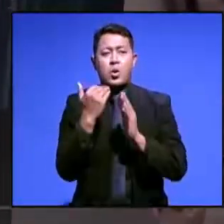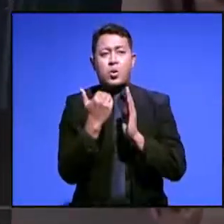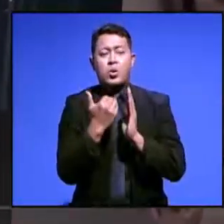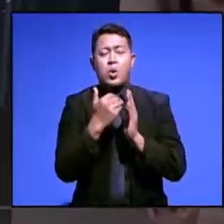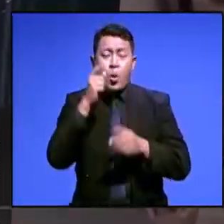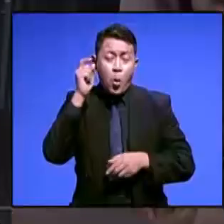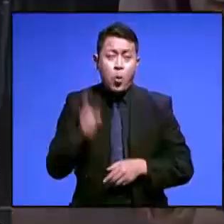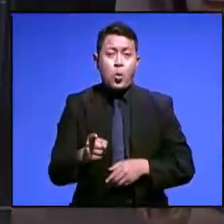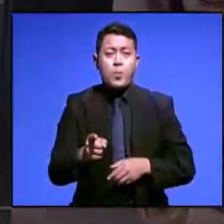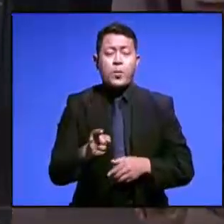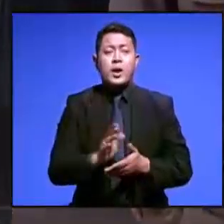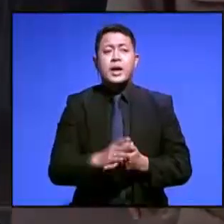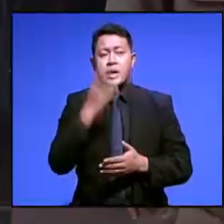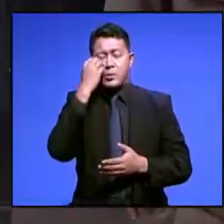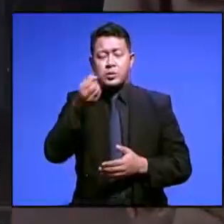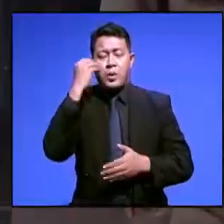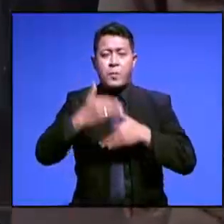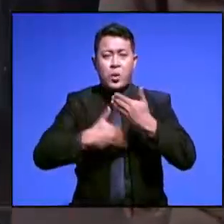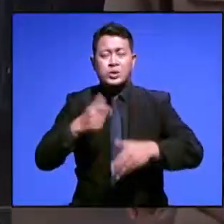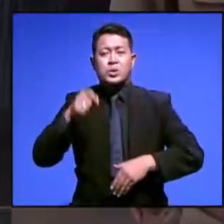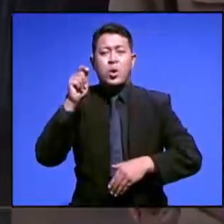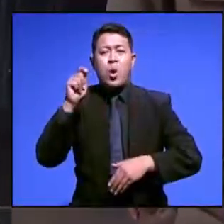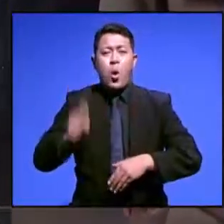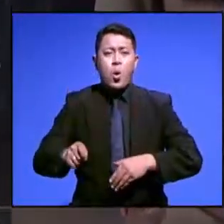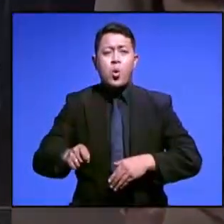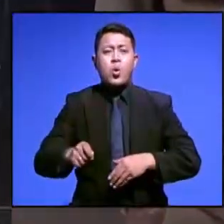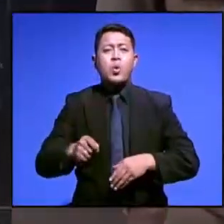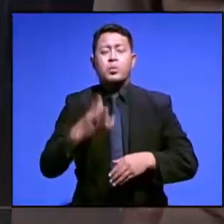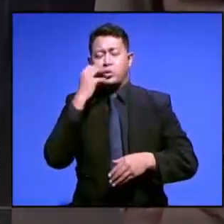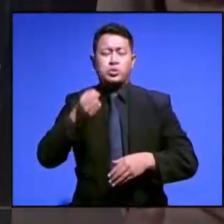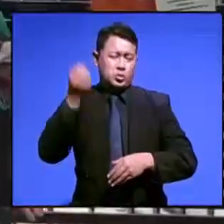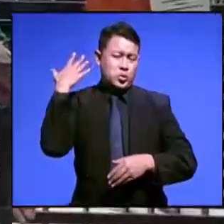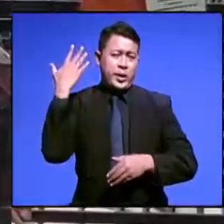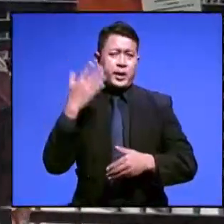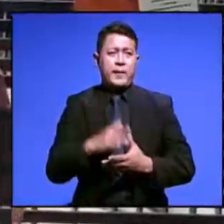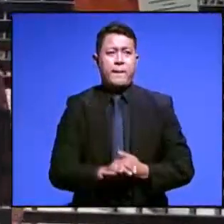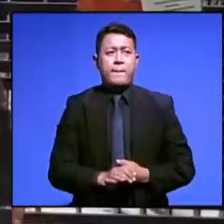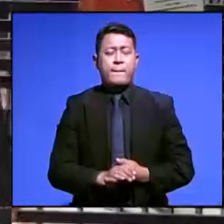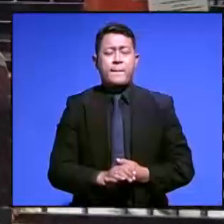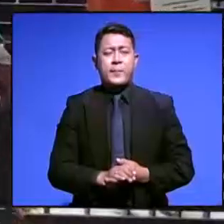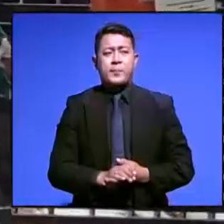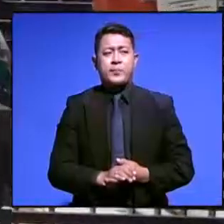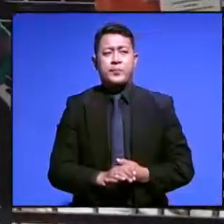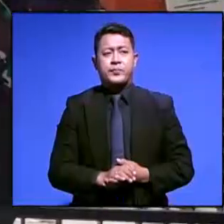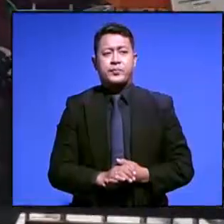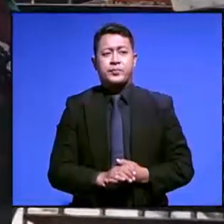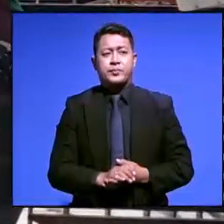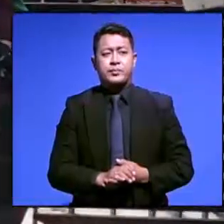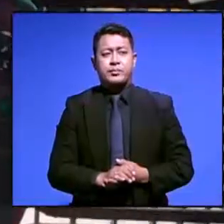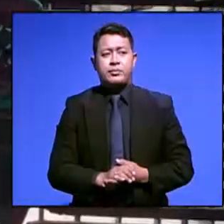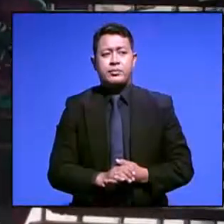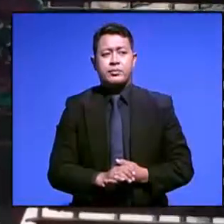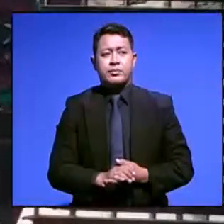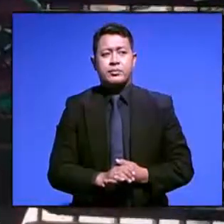Ilegal dan mengabaikan proses hukum yang sedang berjalan di pengadilan. Pak Sumir ini yang mau keluar. Oh, dia